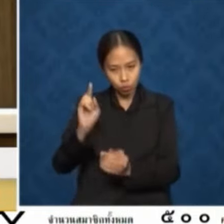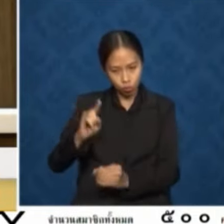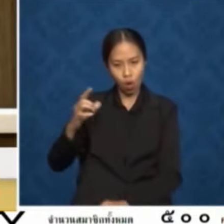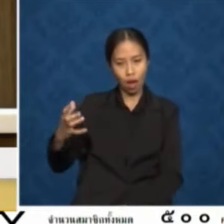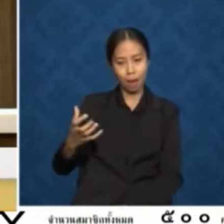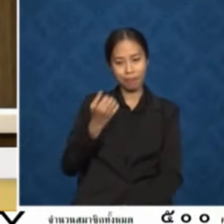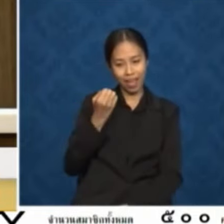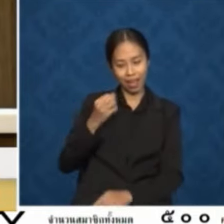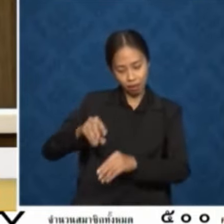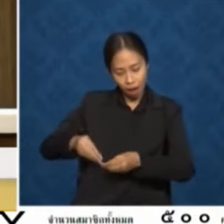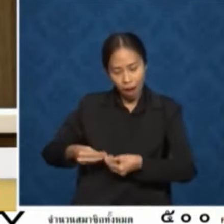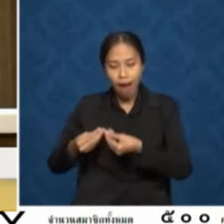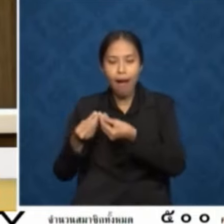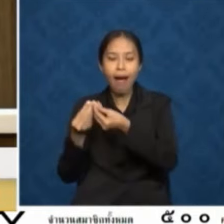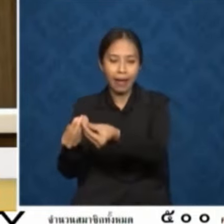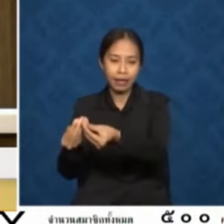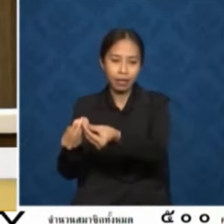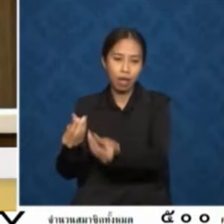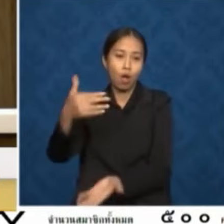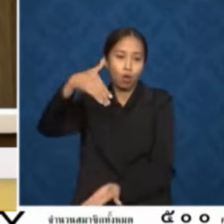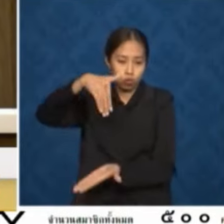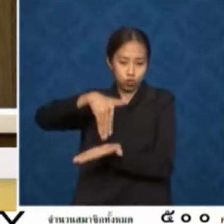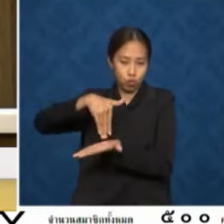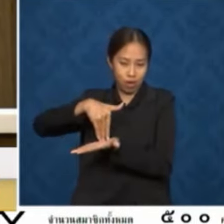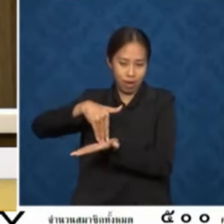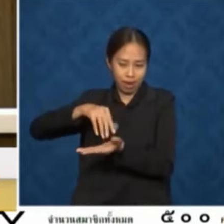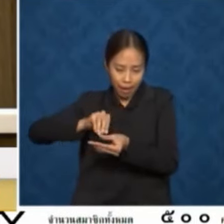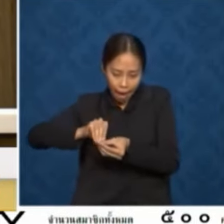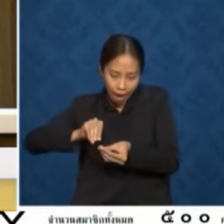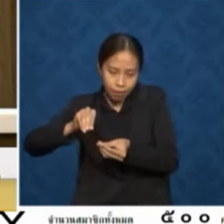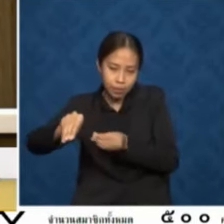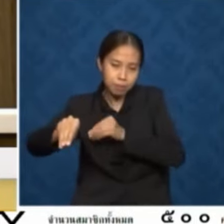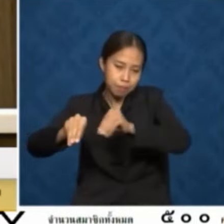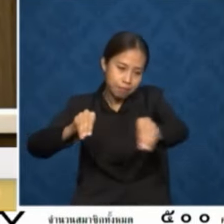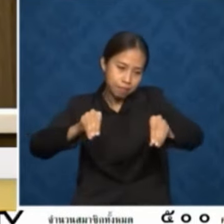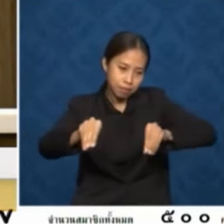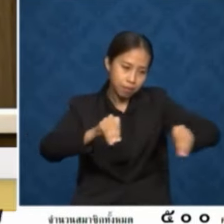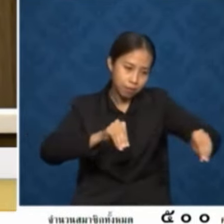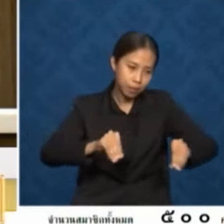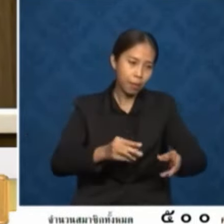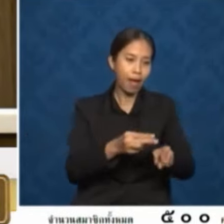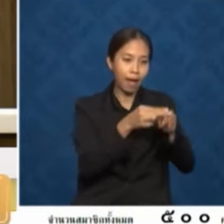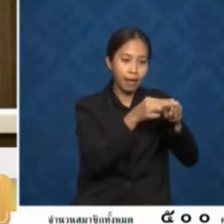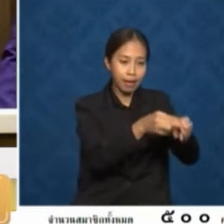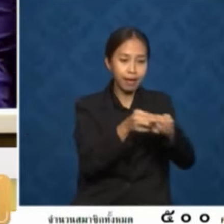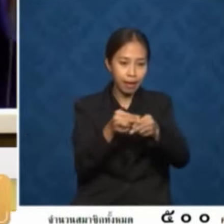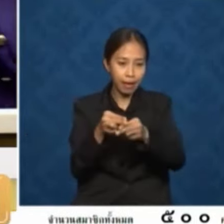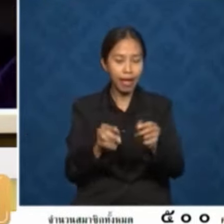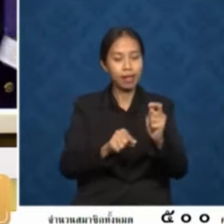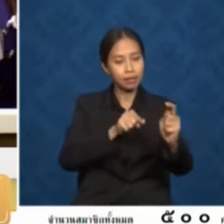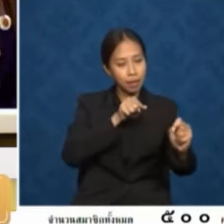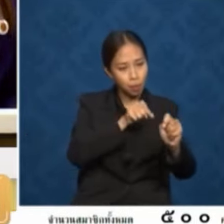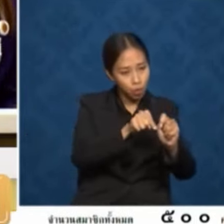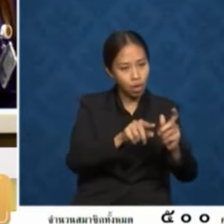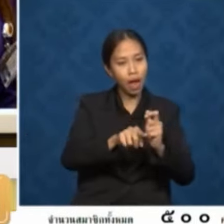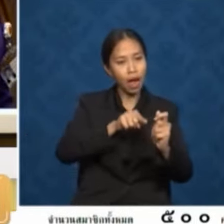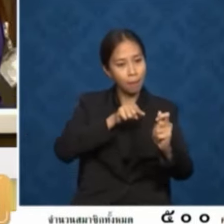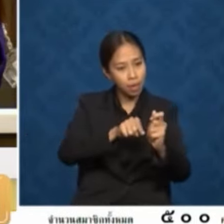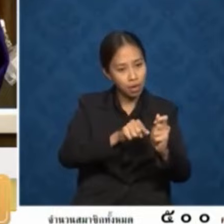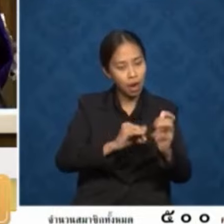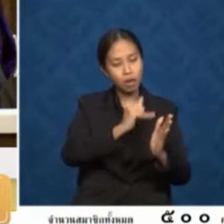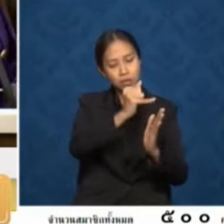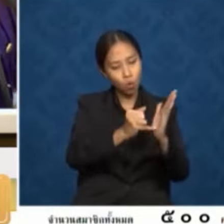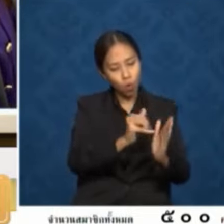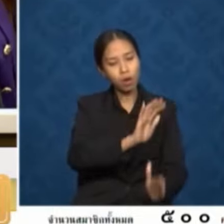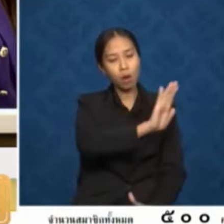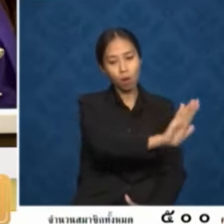าจส่วนกลางสู่ท้องถิ่นในทุกด้านเพื่อให้ท้องถิ่นตำบลอำเภอจังหวัดได้บริหารงานได้ใช้